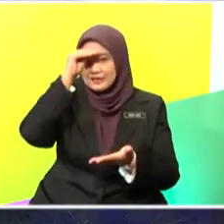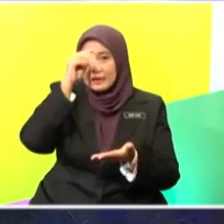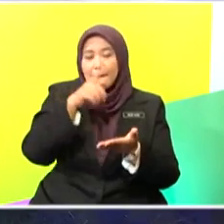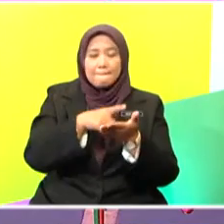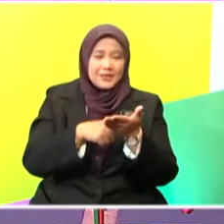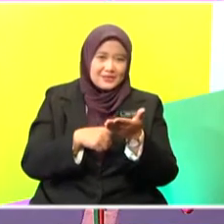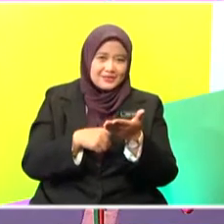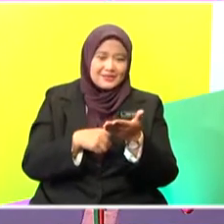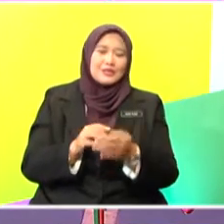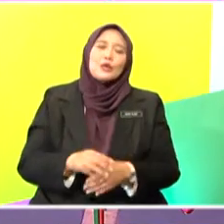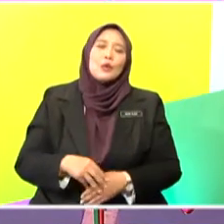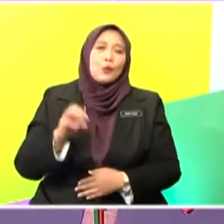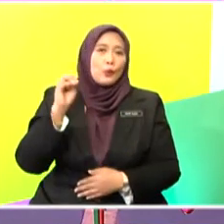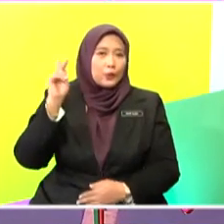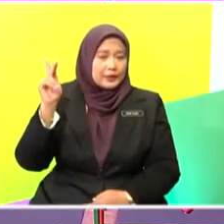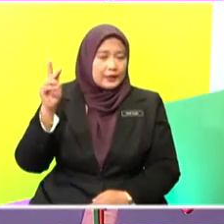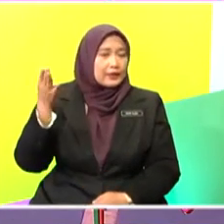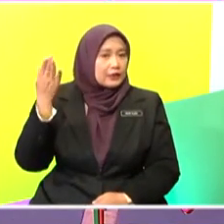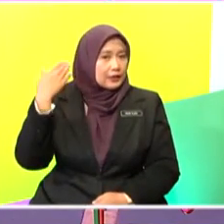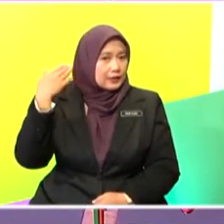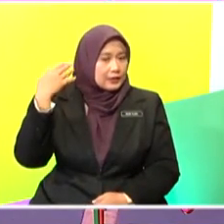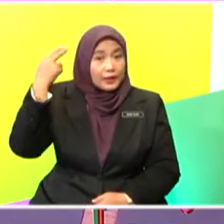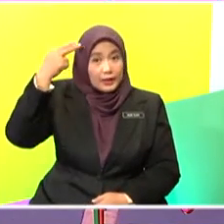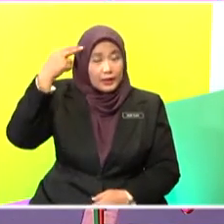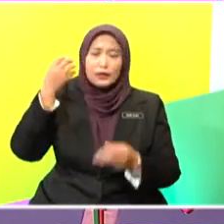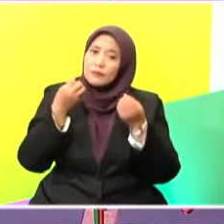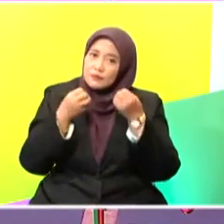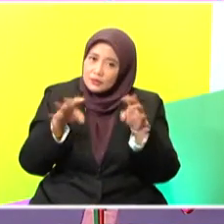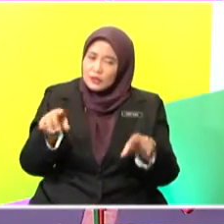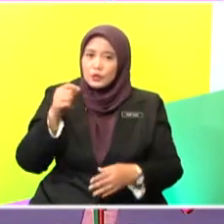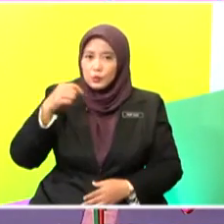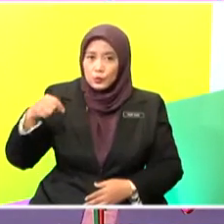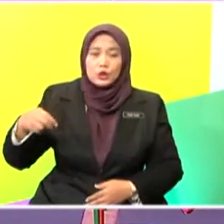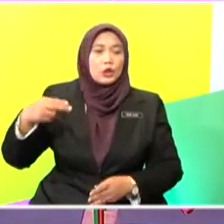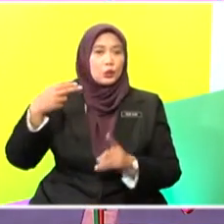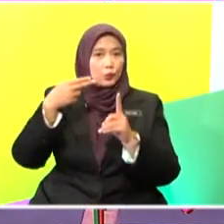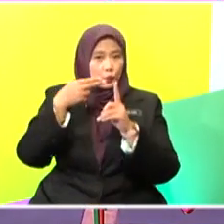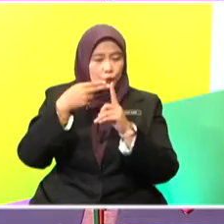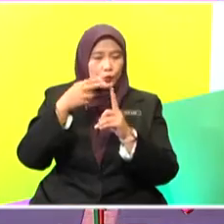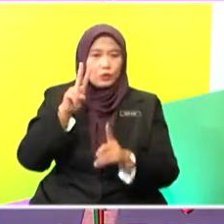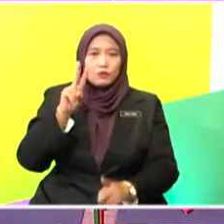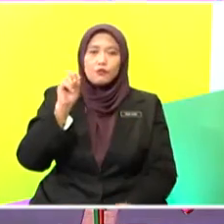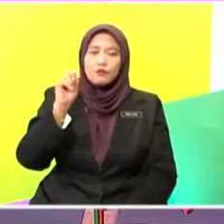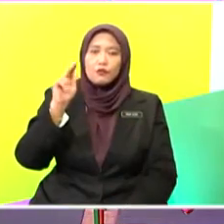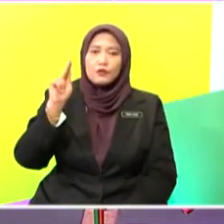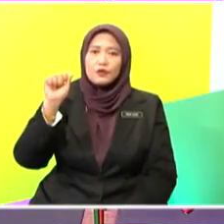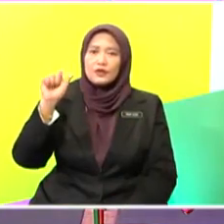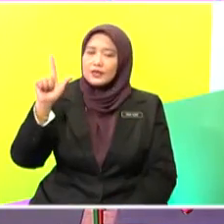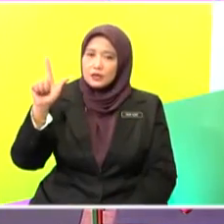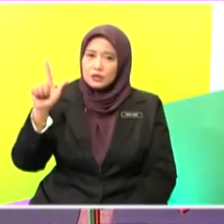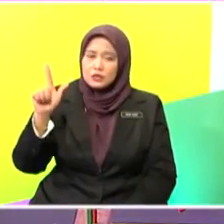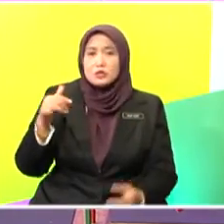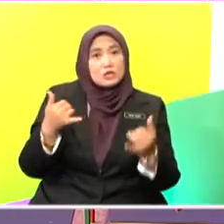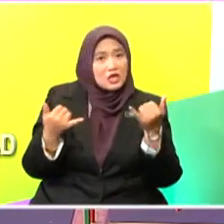Okey, tadi Hakim dah tulis huruf vokal. Betul. Sekarang banyak lagi